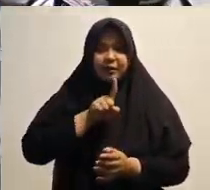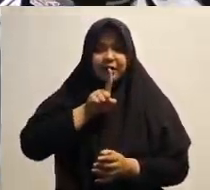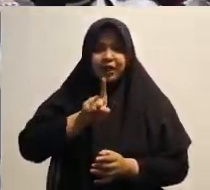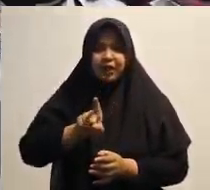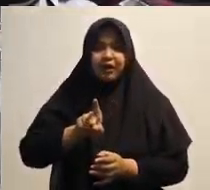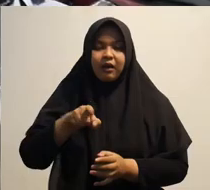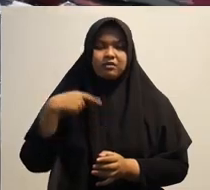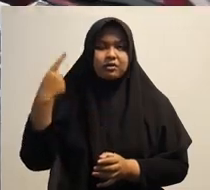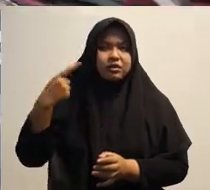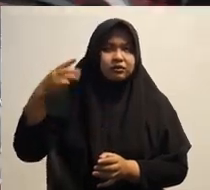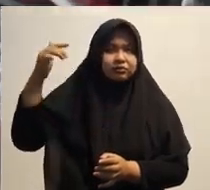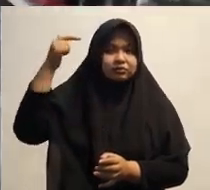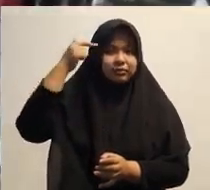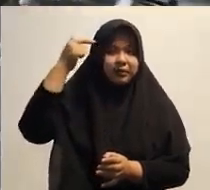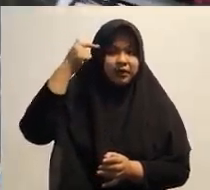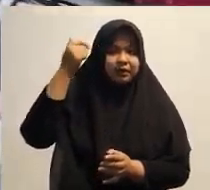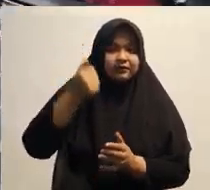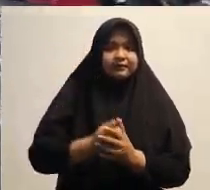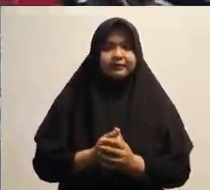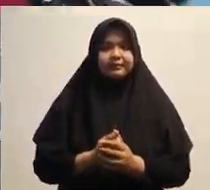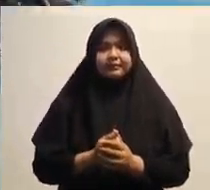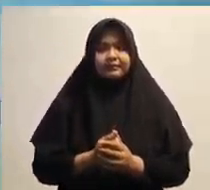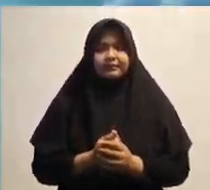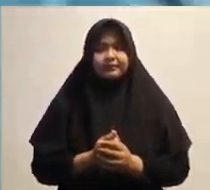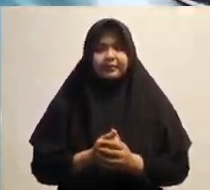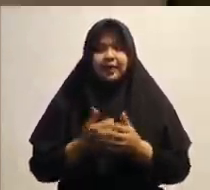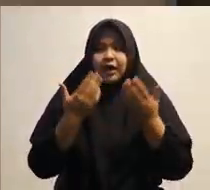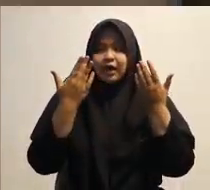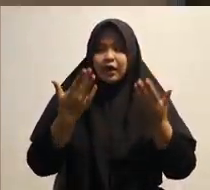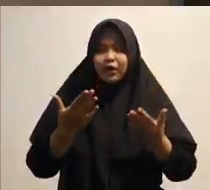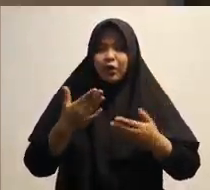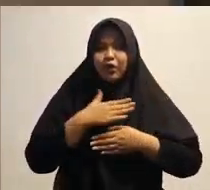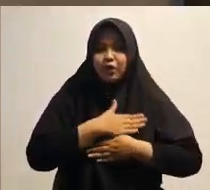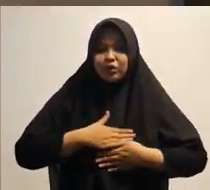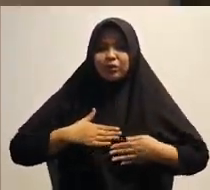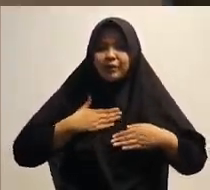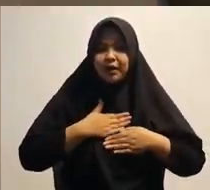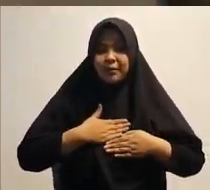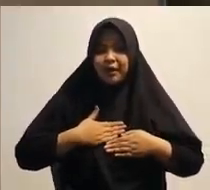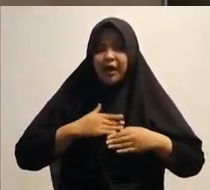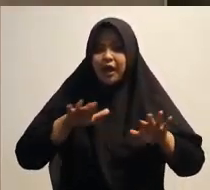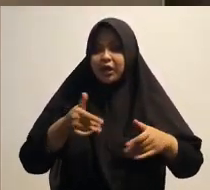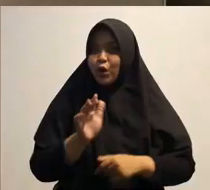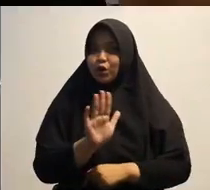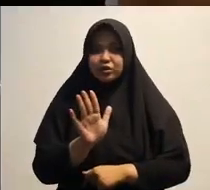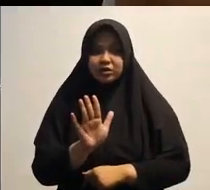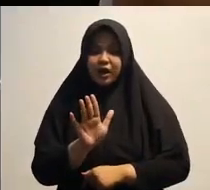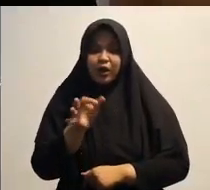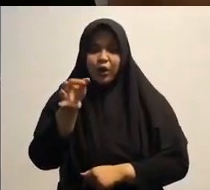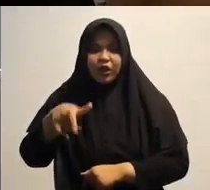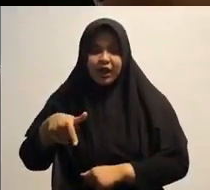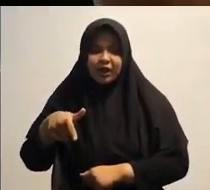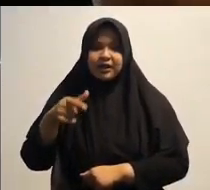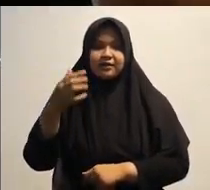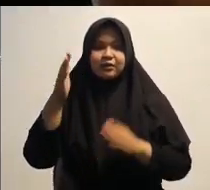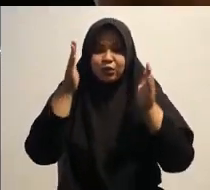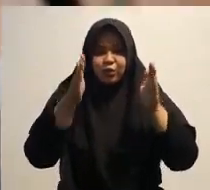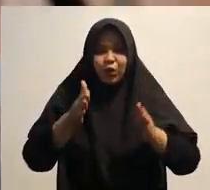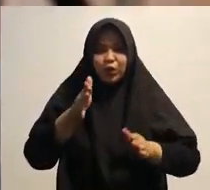Pertanyaan yang terus menghantui kepala adalah, seberapa ramah kota ini sebenarnya bagi para difabel?